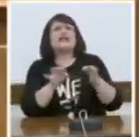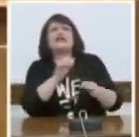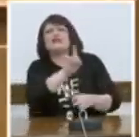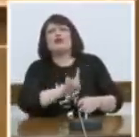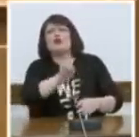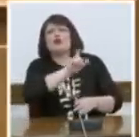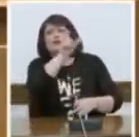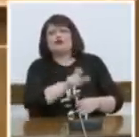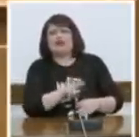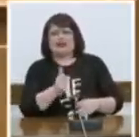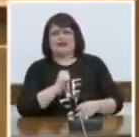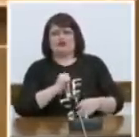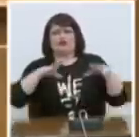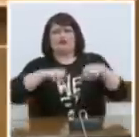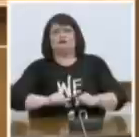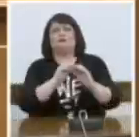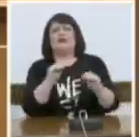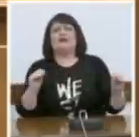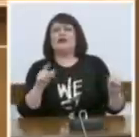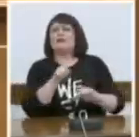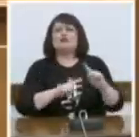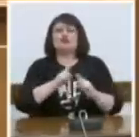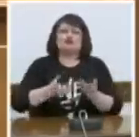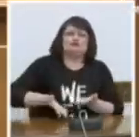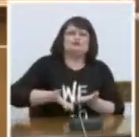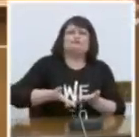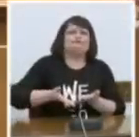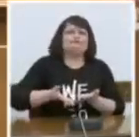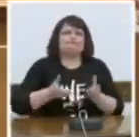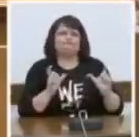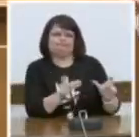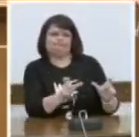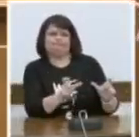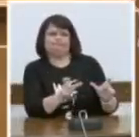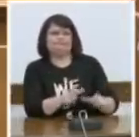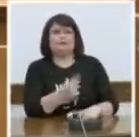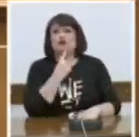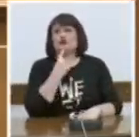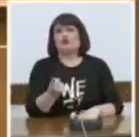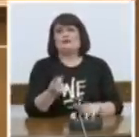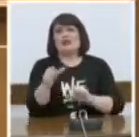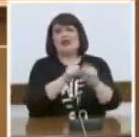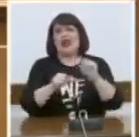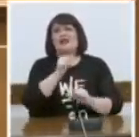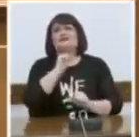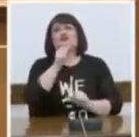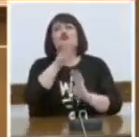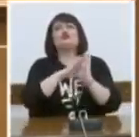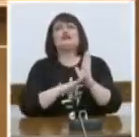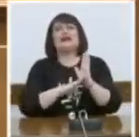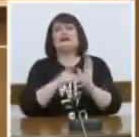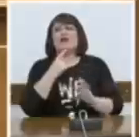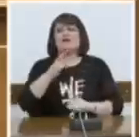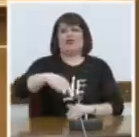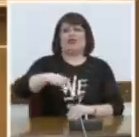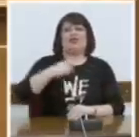της παιδείας. Είναι ένα ερώτημα, πρέπει να απαντήσετε. Το ζήτησε ο κ. Μητσοτάκης εκ του βήματος, με αλλαγή του συντάγματος. Ζήτησε υποβάθμιση της